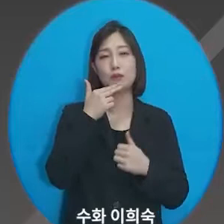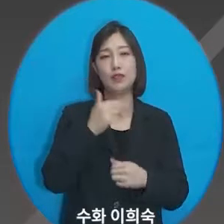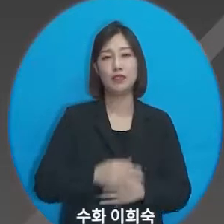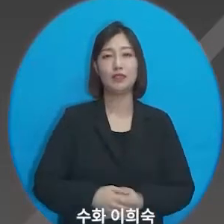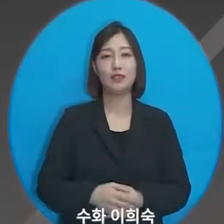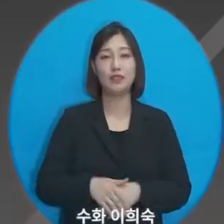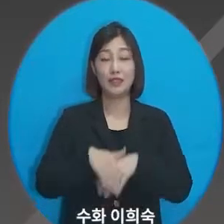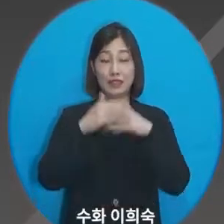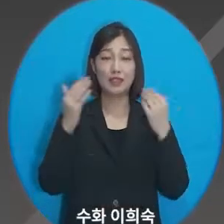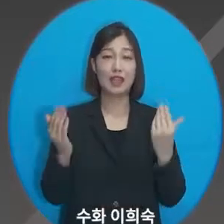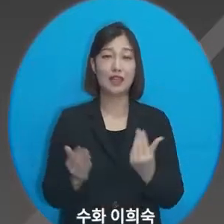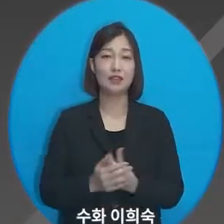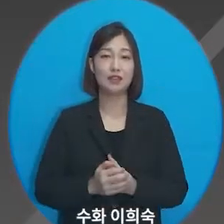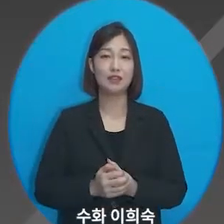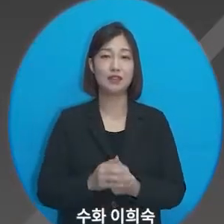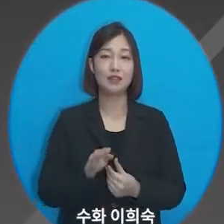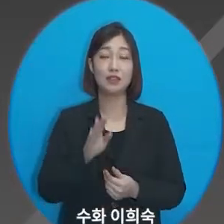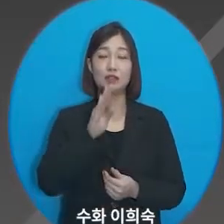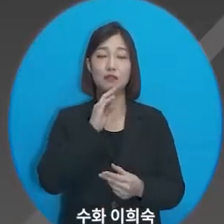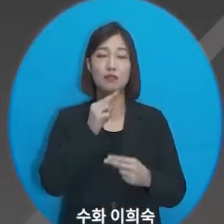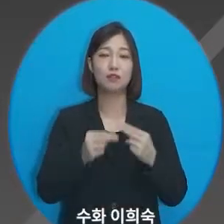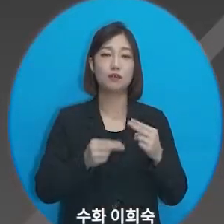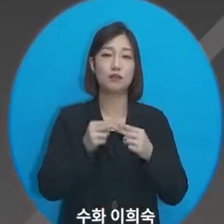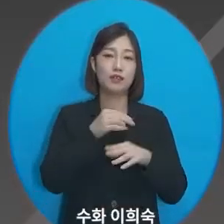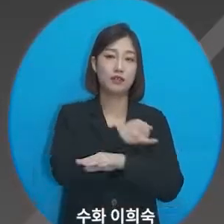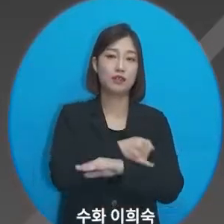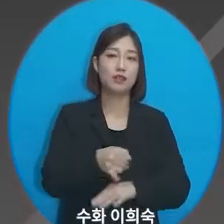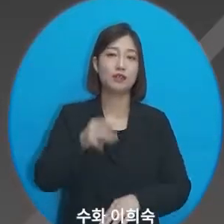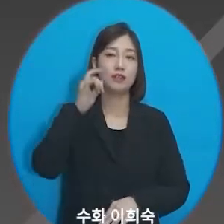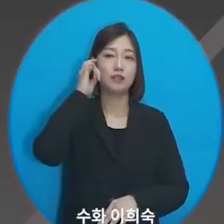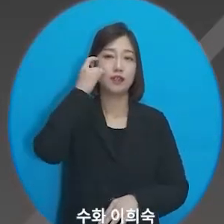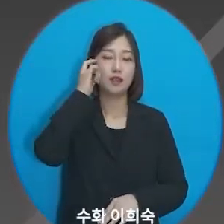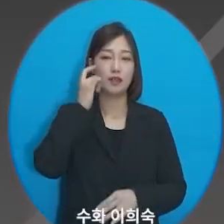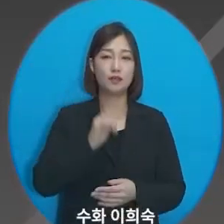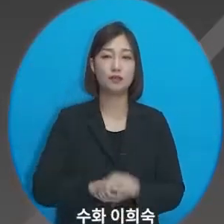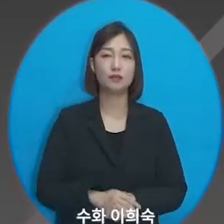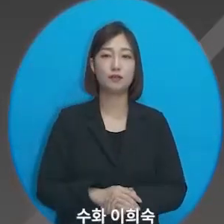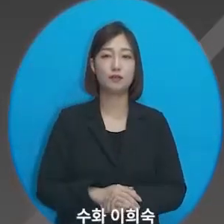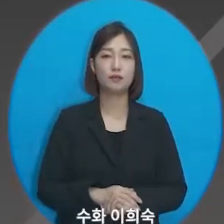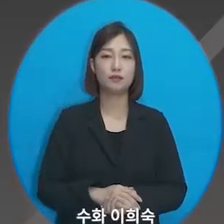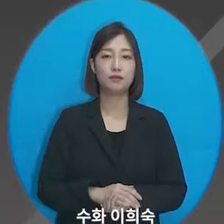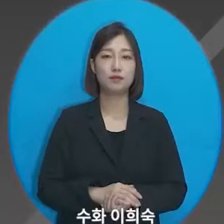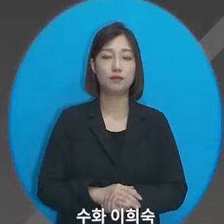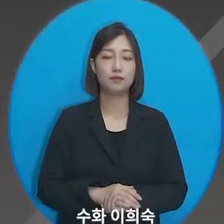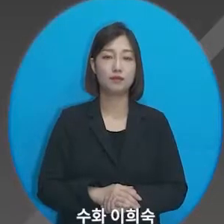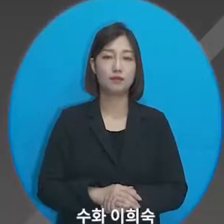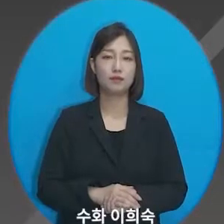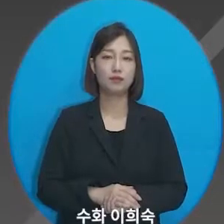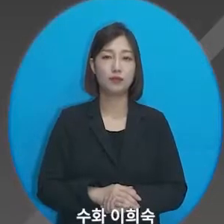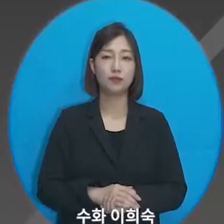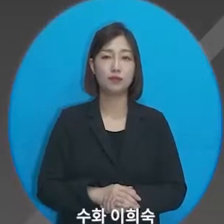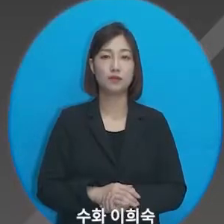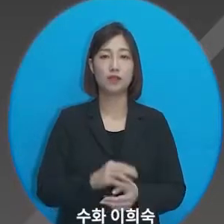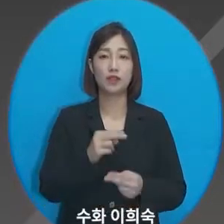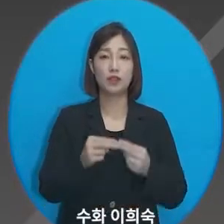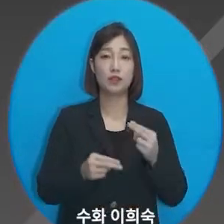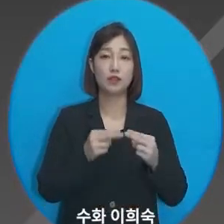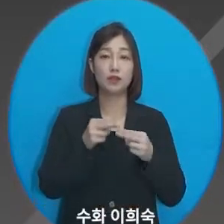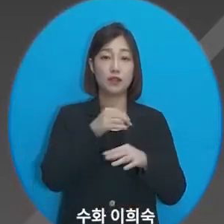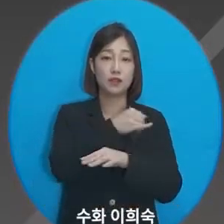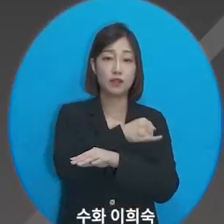좀 최근에 SDG라든가 이런 걸 보면 누구도 예외가 되면 안 된다라는 그런 정책을 하고 있거든요. 그래서